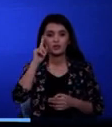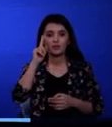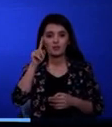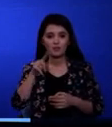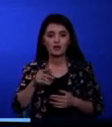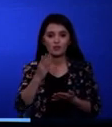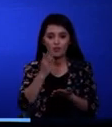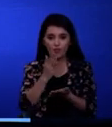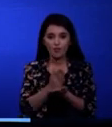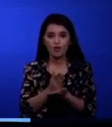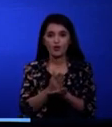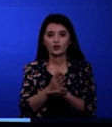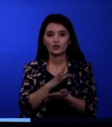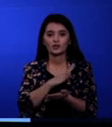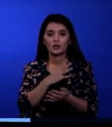narsalar bor edi.